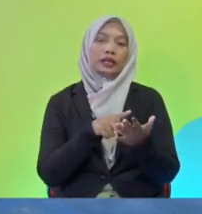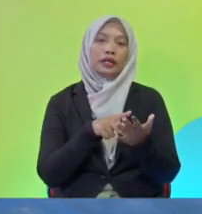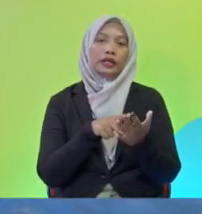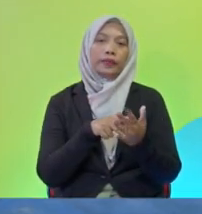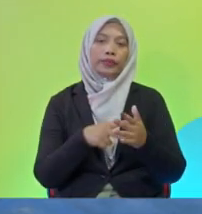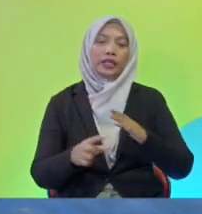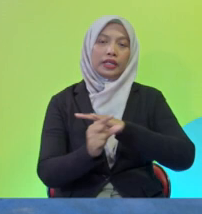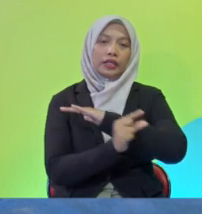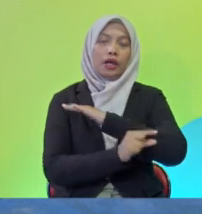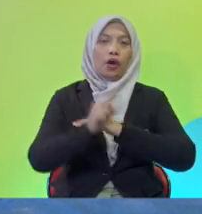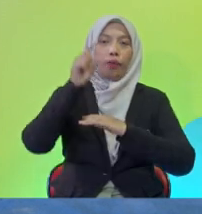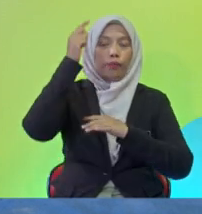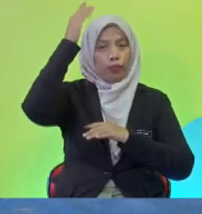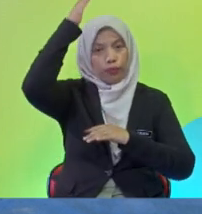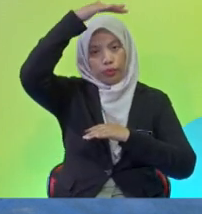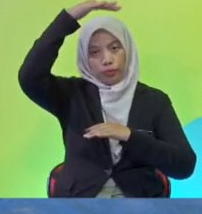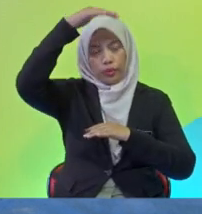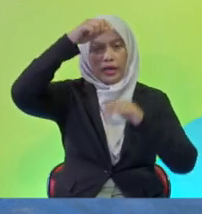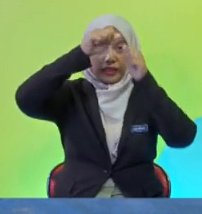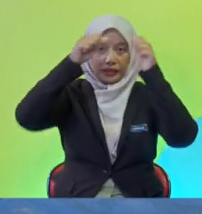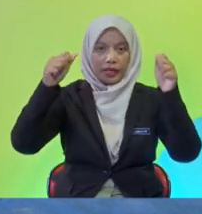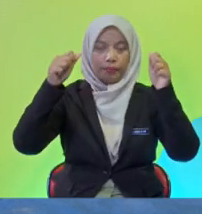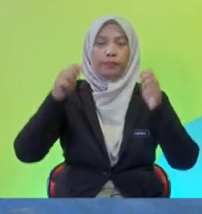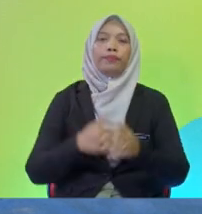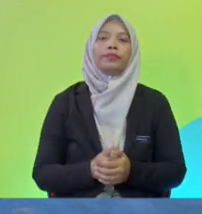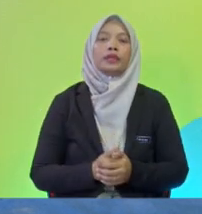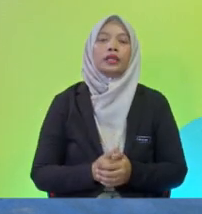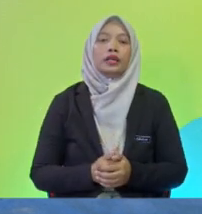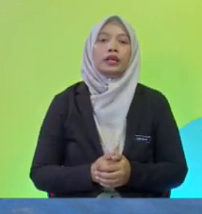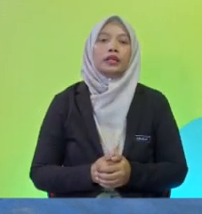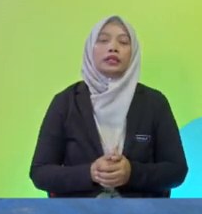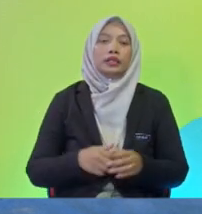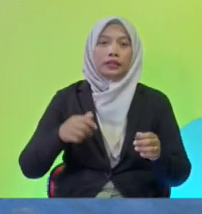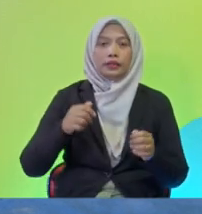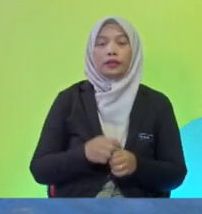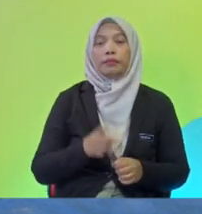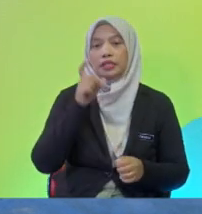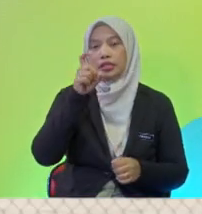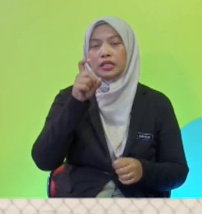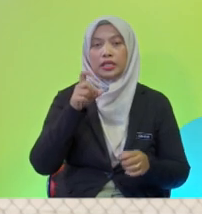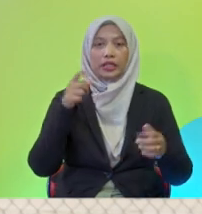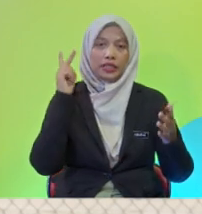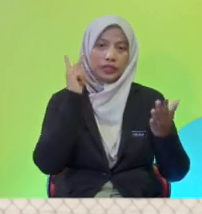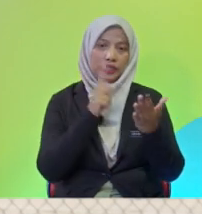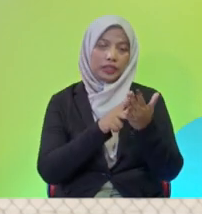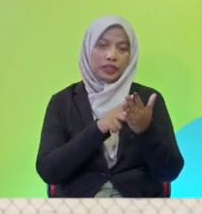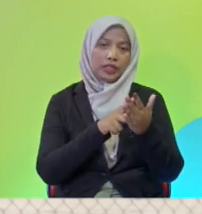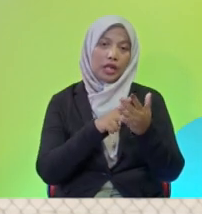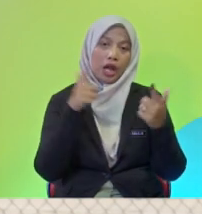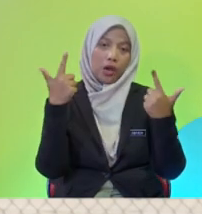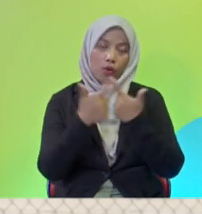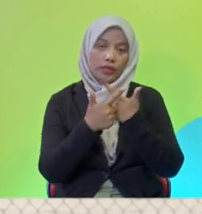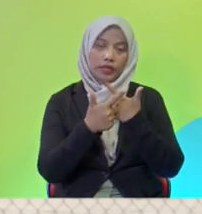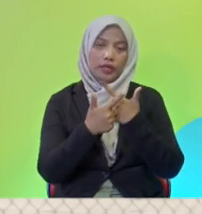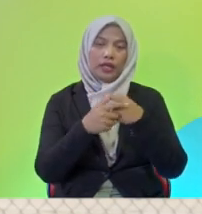court, surface, atas, bumbung, tiang, tak boleh. Bola kita baling shoot terus kepada pihak lawan, baru dia mati. Tapi hati-hati ya,